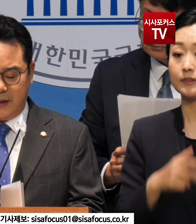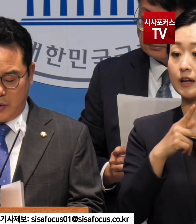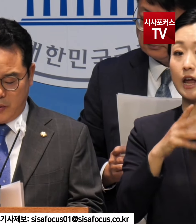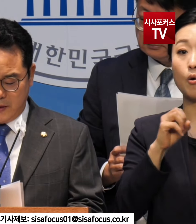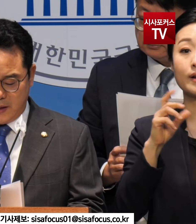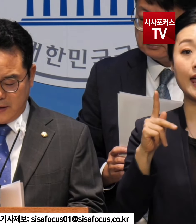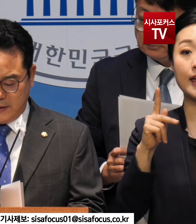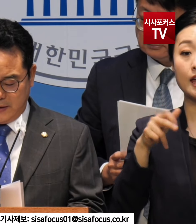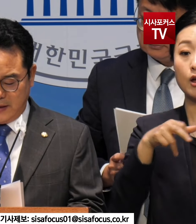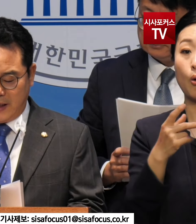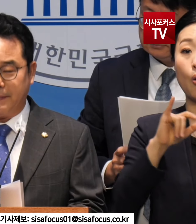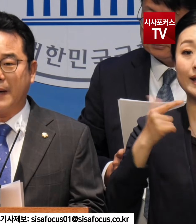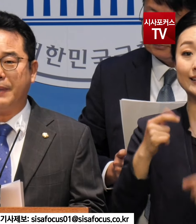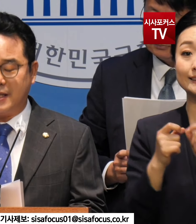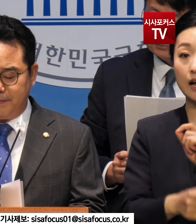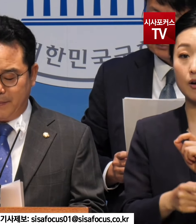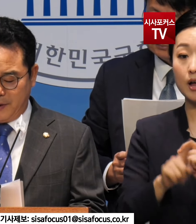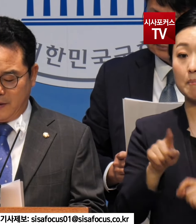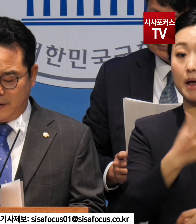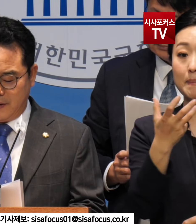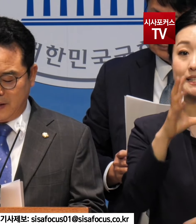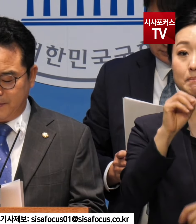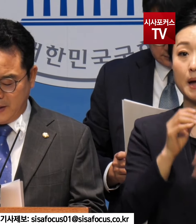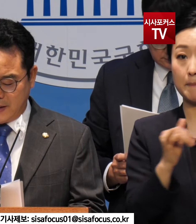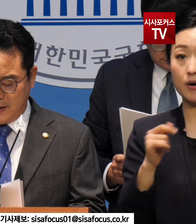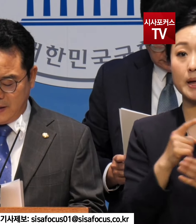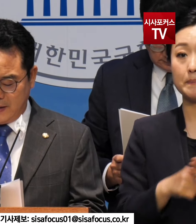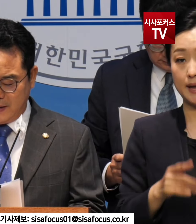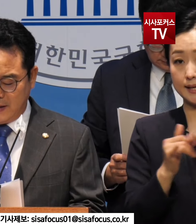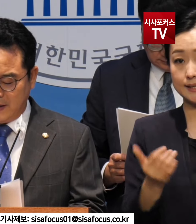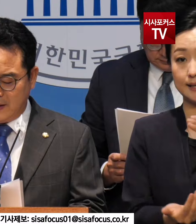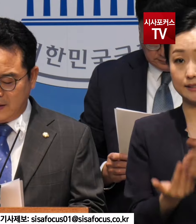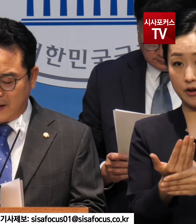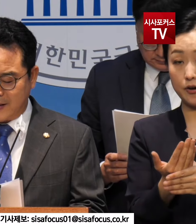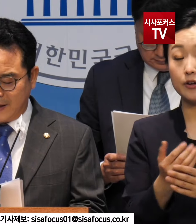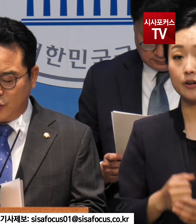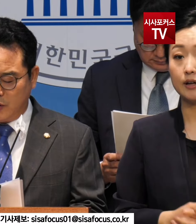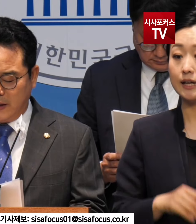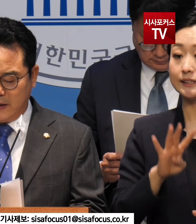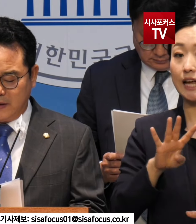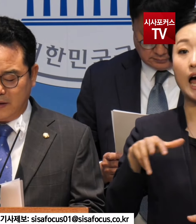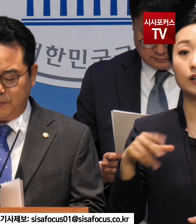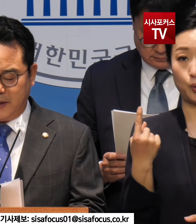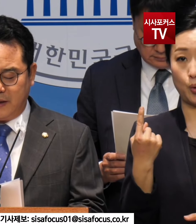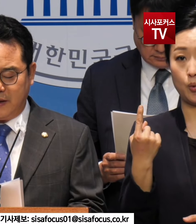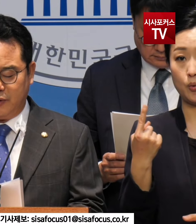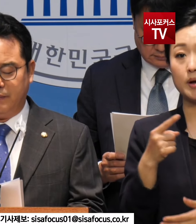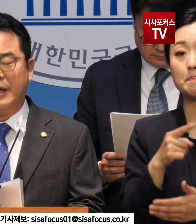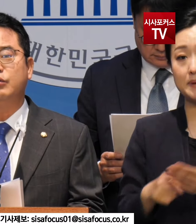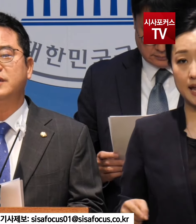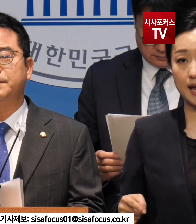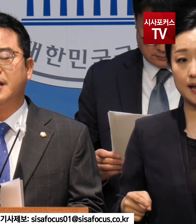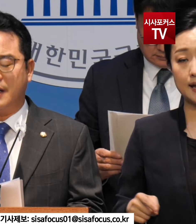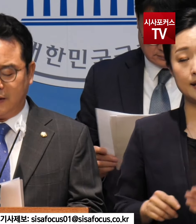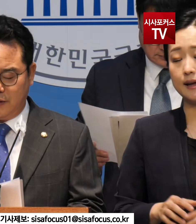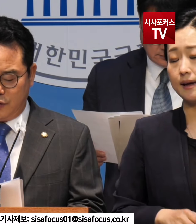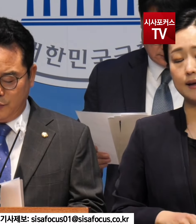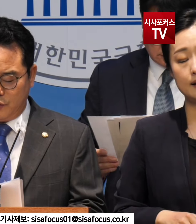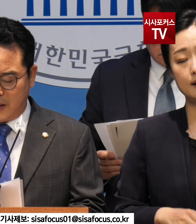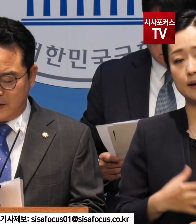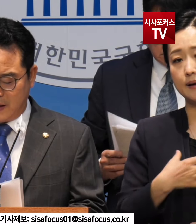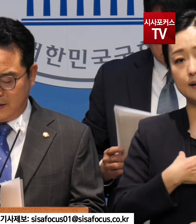KOK 코인 사건은 약 180만 명의 피해자가 약 4조 원에 이르는 피해를 입은 매우